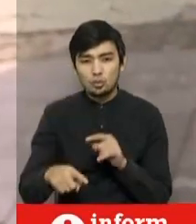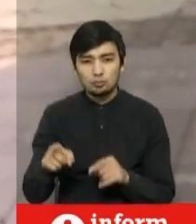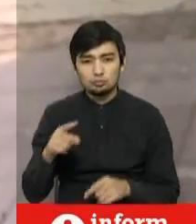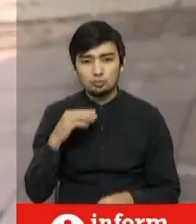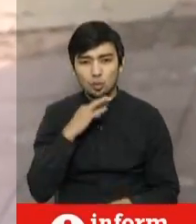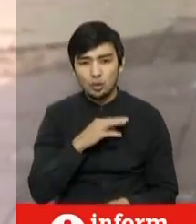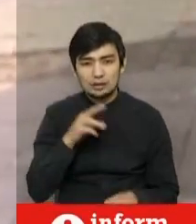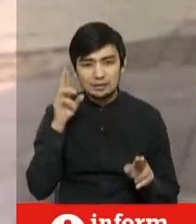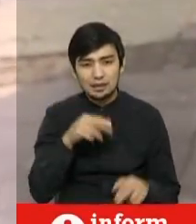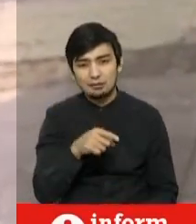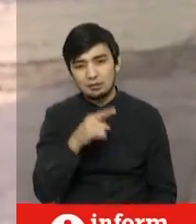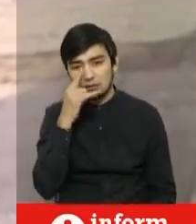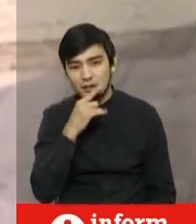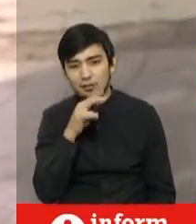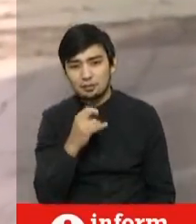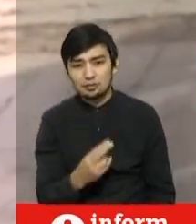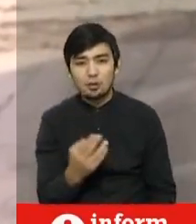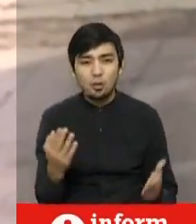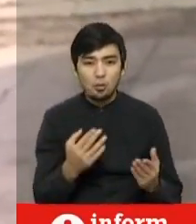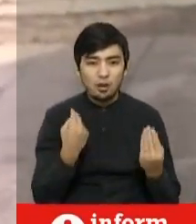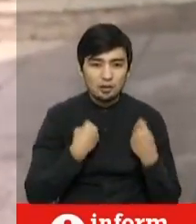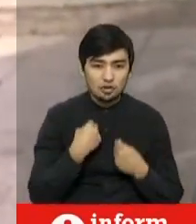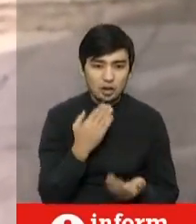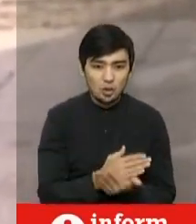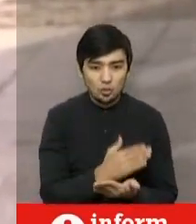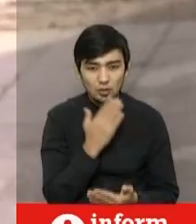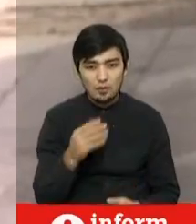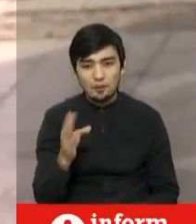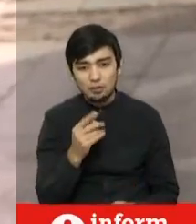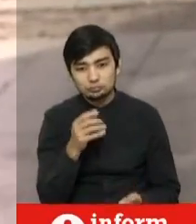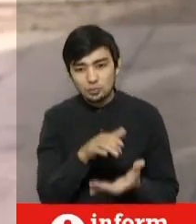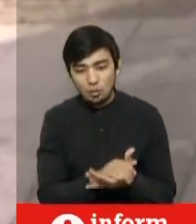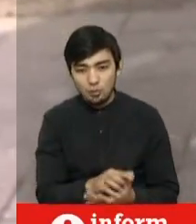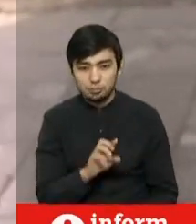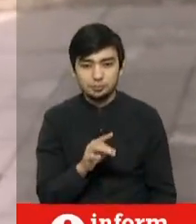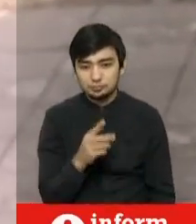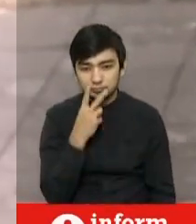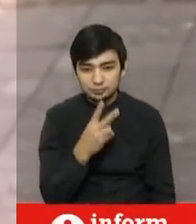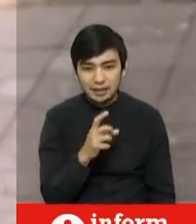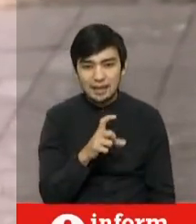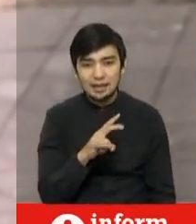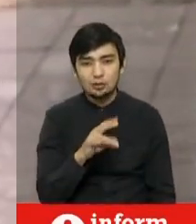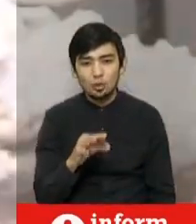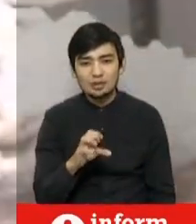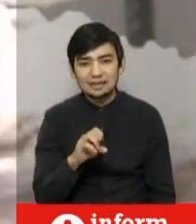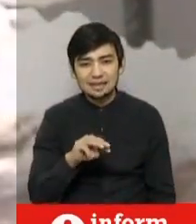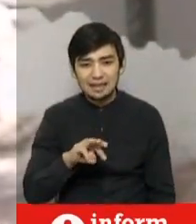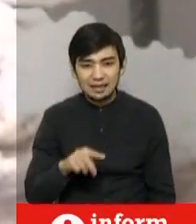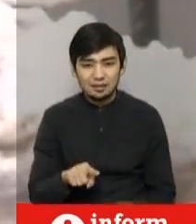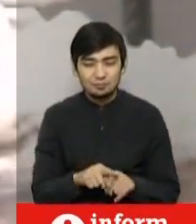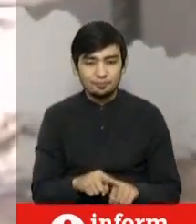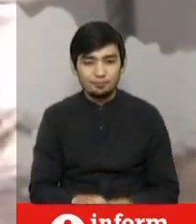білмейді, ұлттың осындай не ұлттық киімдерін барлық танысады, этностиль дегендер болады ғой.